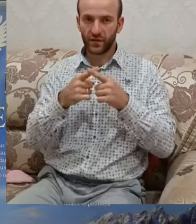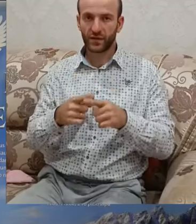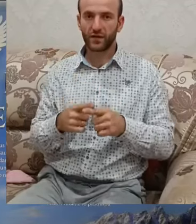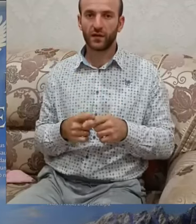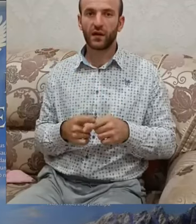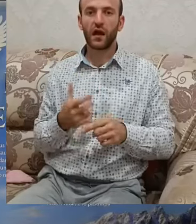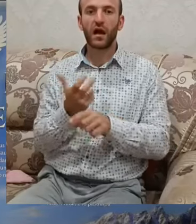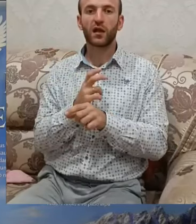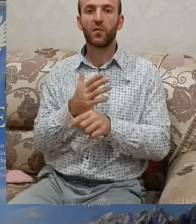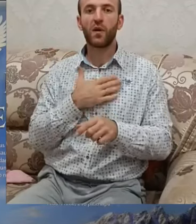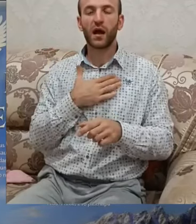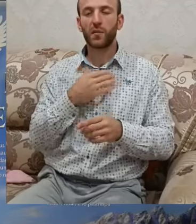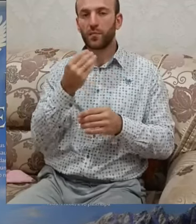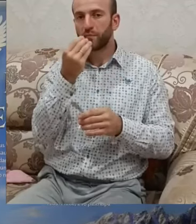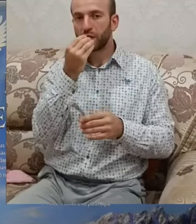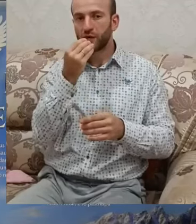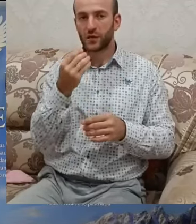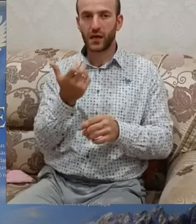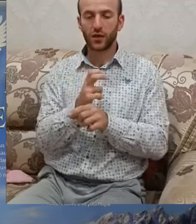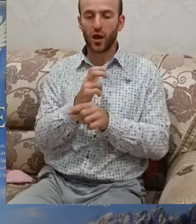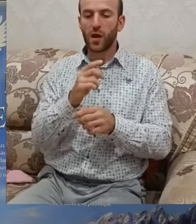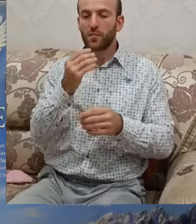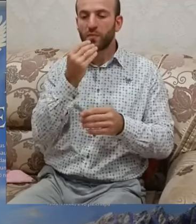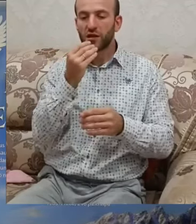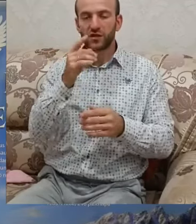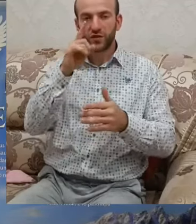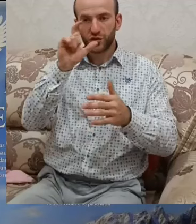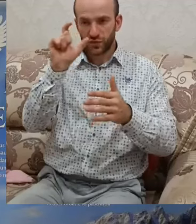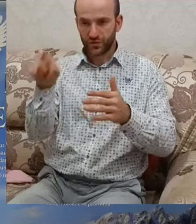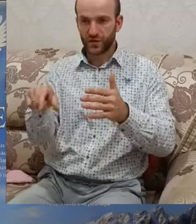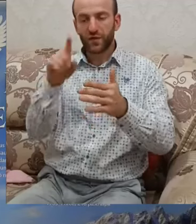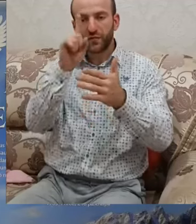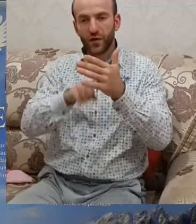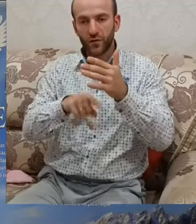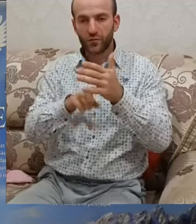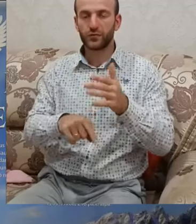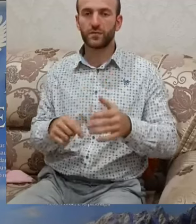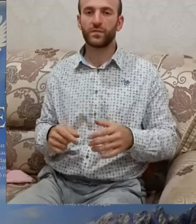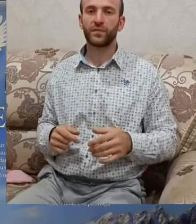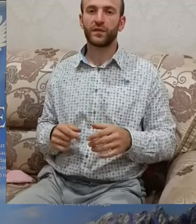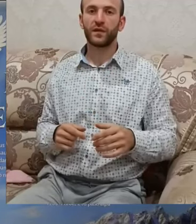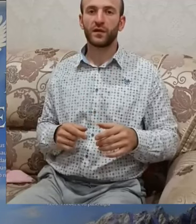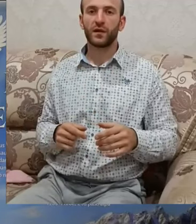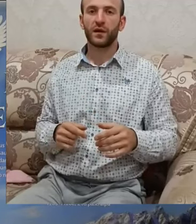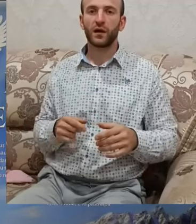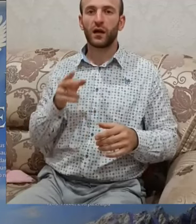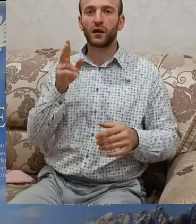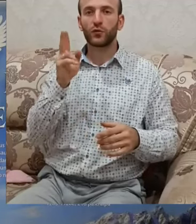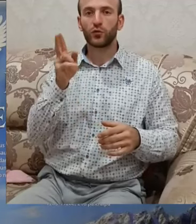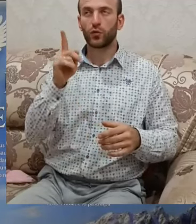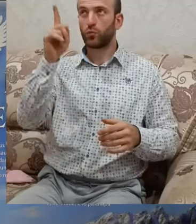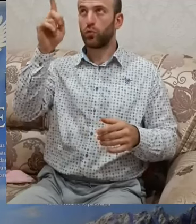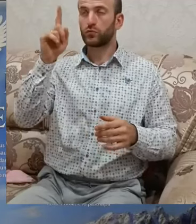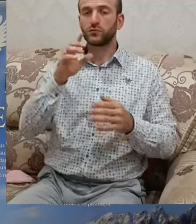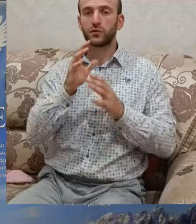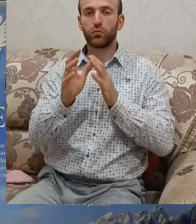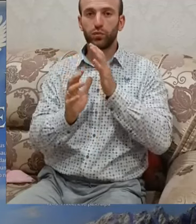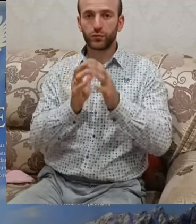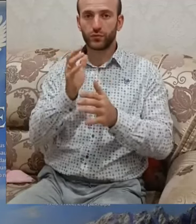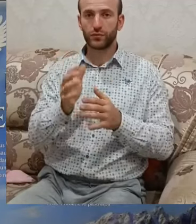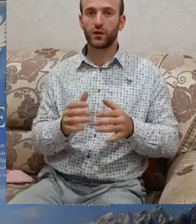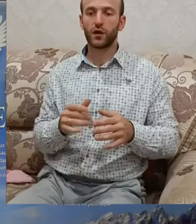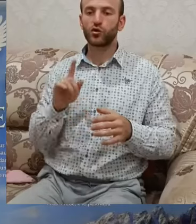Tai yra tikinčiojo maistas. Это пища верующего. Kuriuo Dievas rūpinasi. Которым заботится Бог. Kad jis nesugestų.